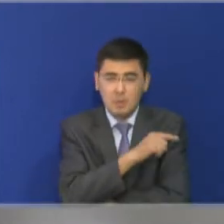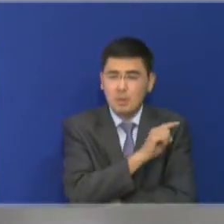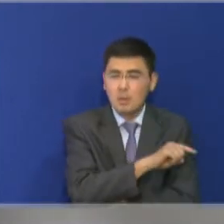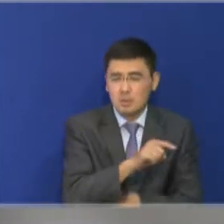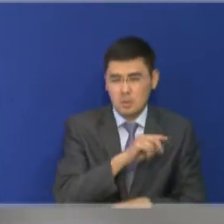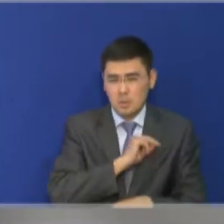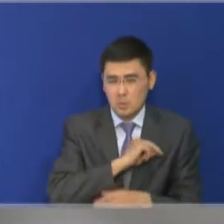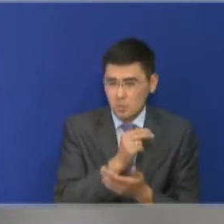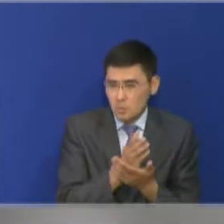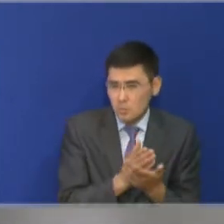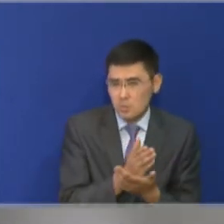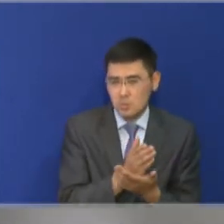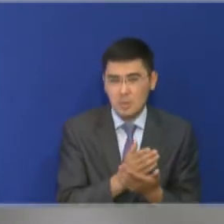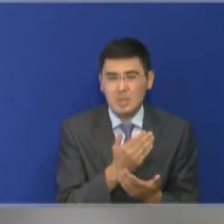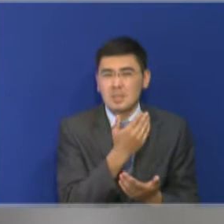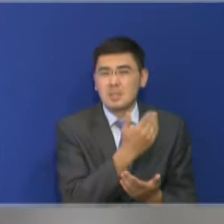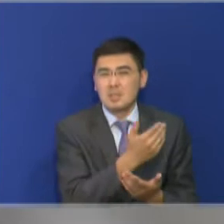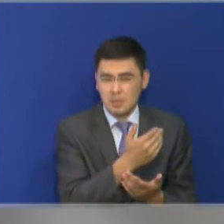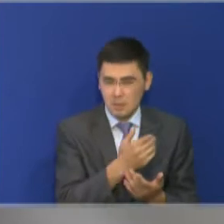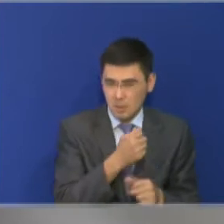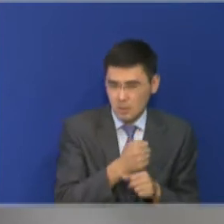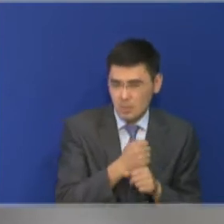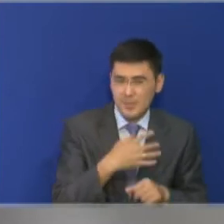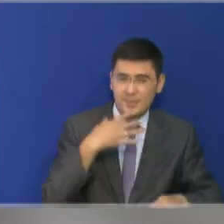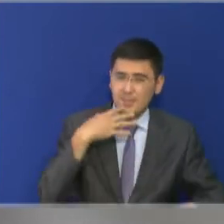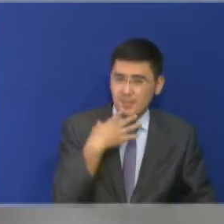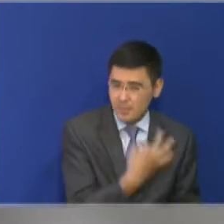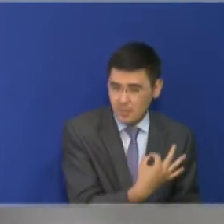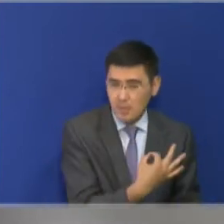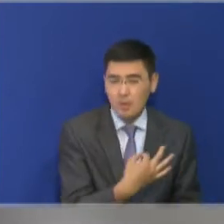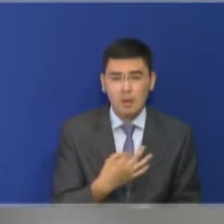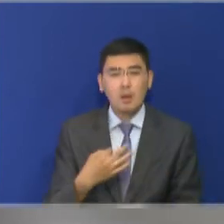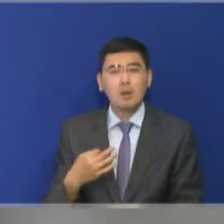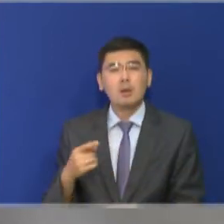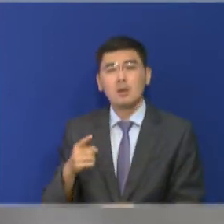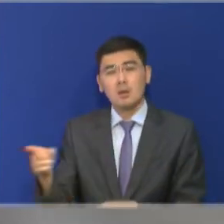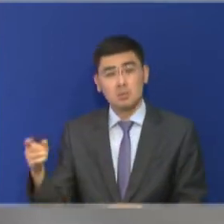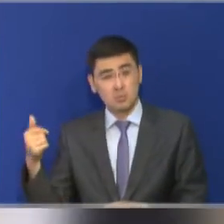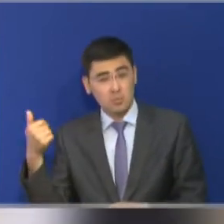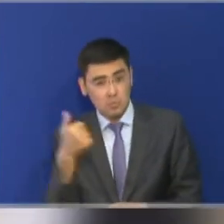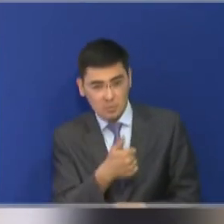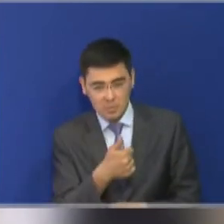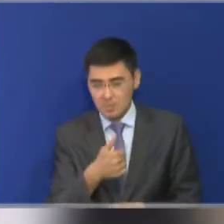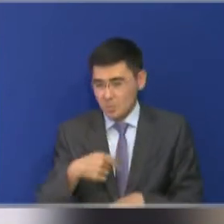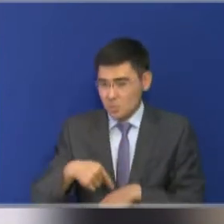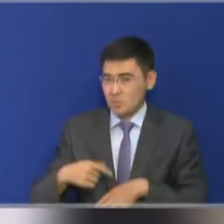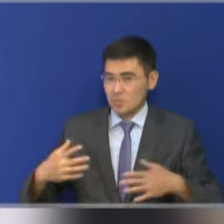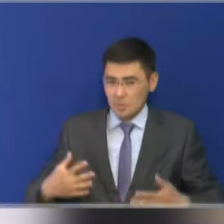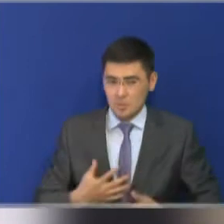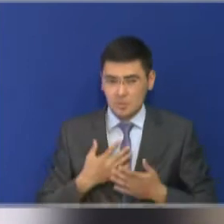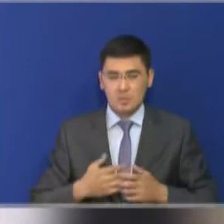қызметкерлердің жұмысын, еңбегін, адал еңбегін бағалағандарыңыз үшін қатты қуаныштымыз. Мен жас